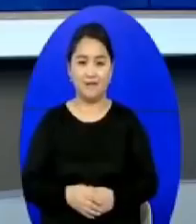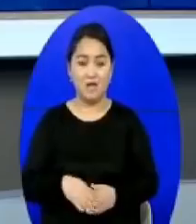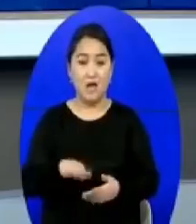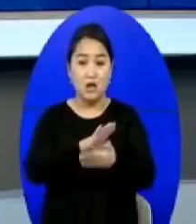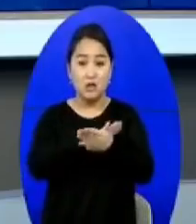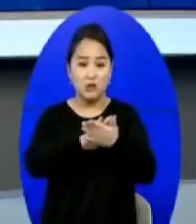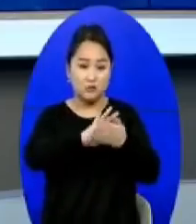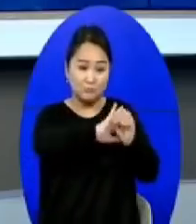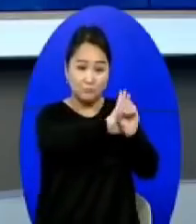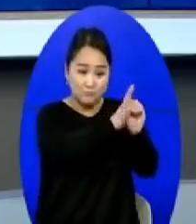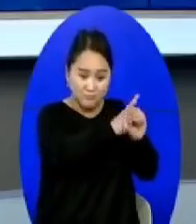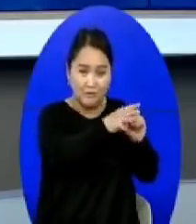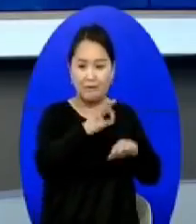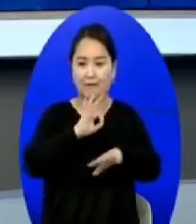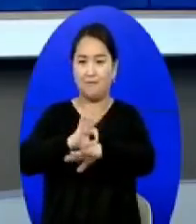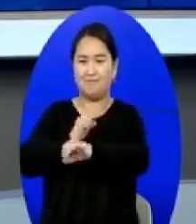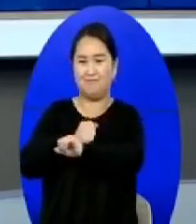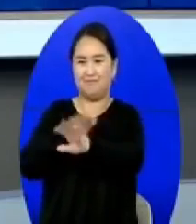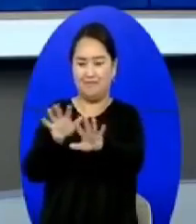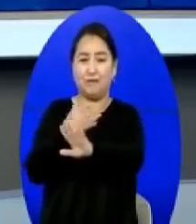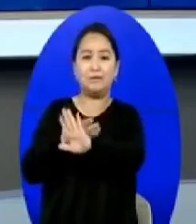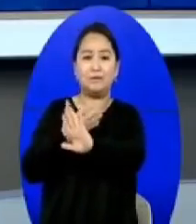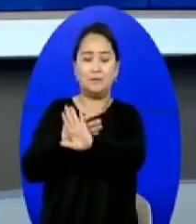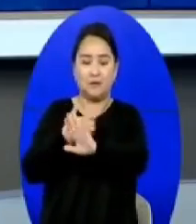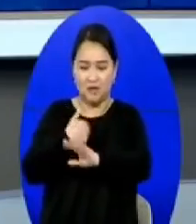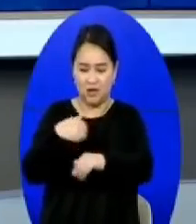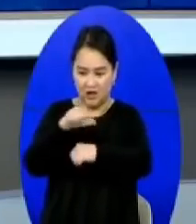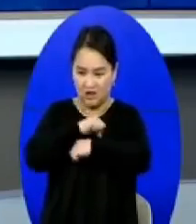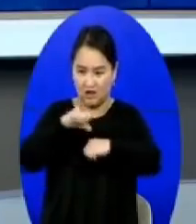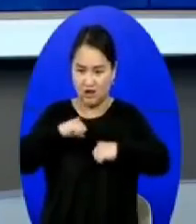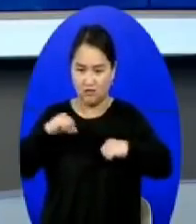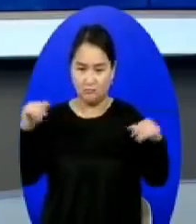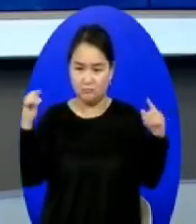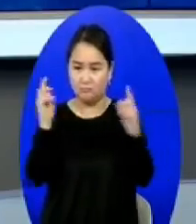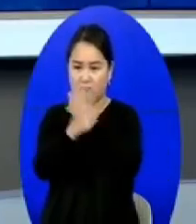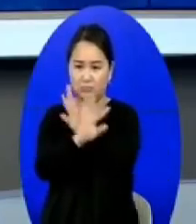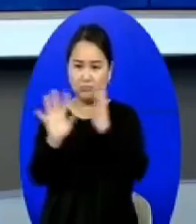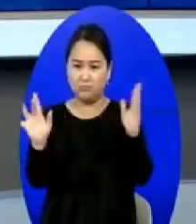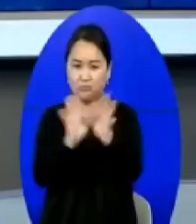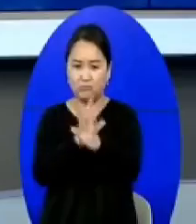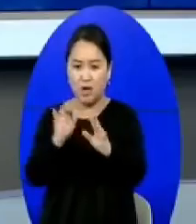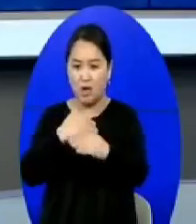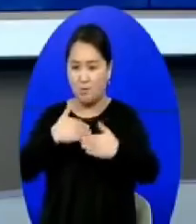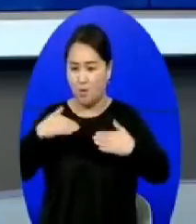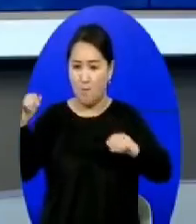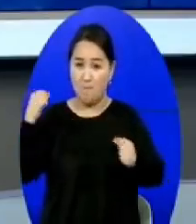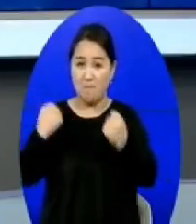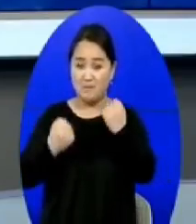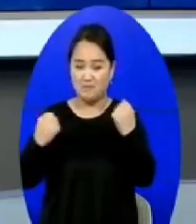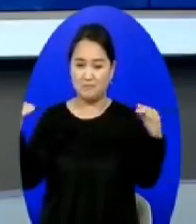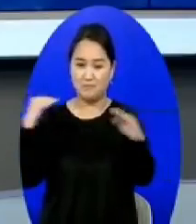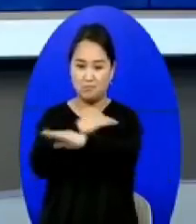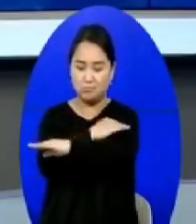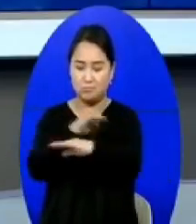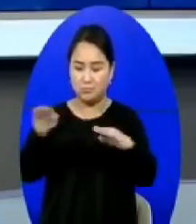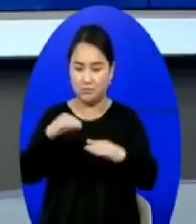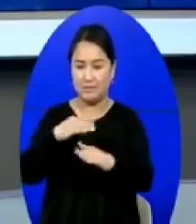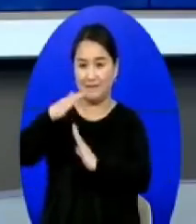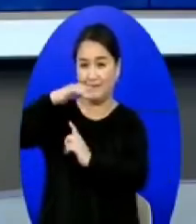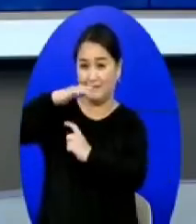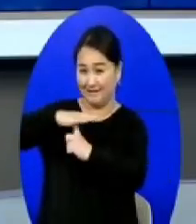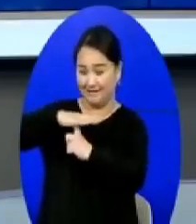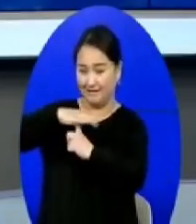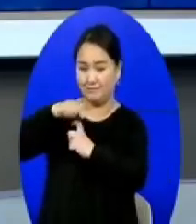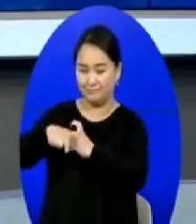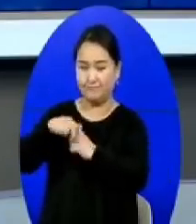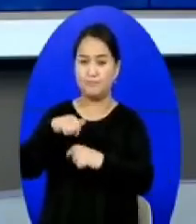Шинэ төрлийн коронавирусын халдвараас сэргийлэхин тулд иргэдийн зорч хөдөлгөөнийг судалж эхэлжээ. Нийслэл рүү орох гарах хөдөлгөөнийг хязгаарлаж эхэлснээс хойш сүүлийн 3 хоногийн